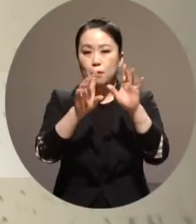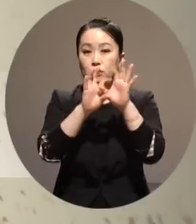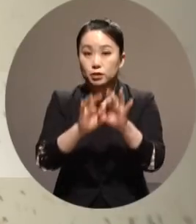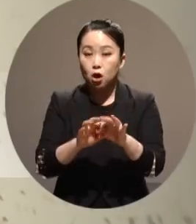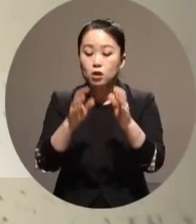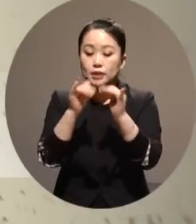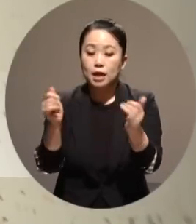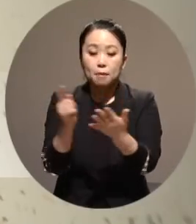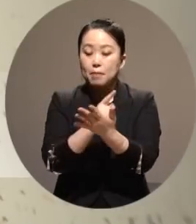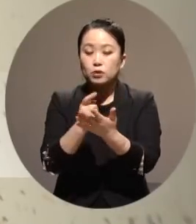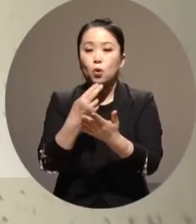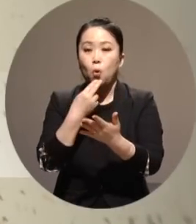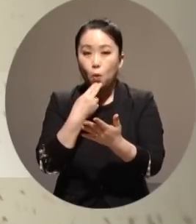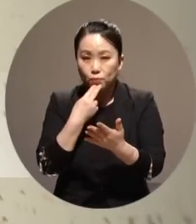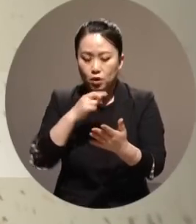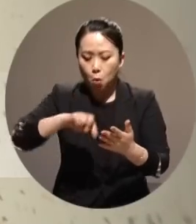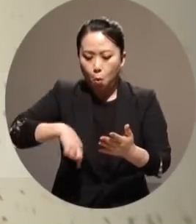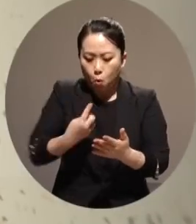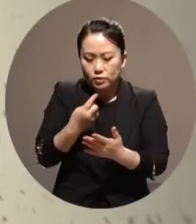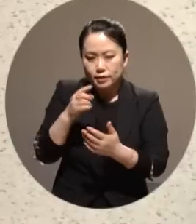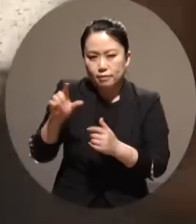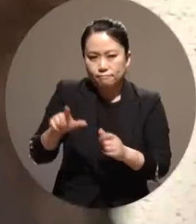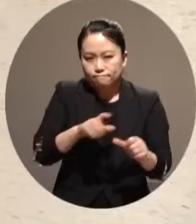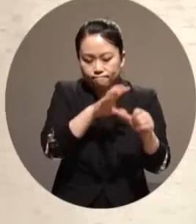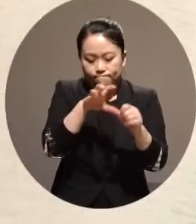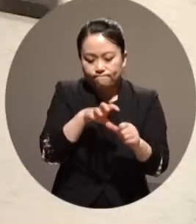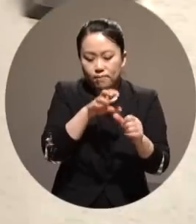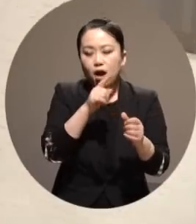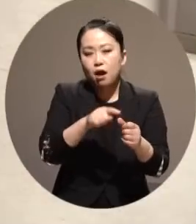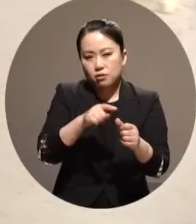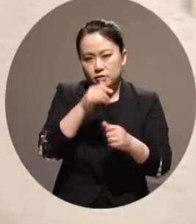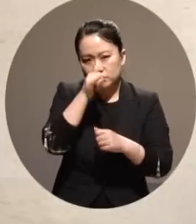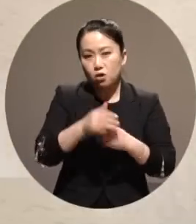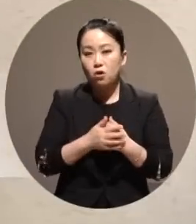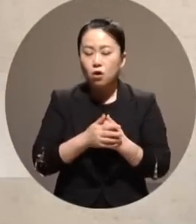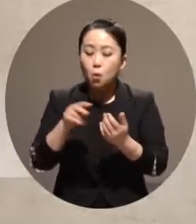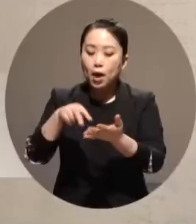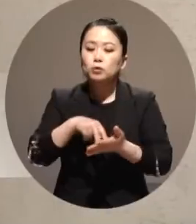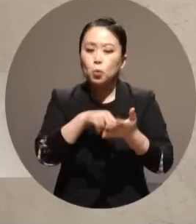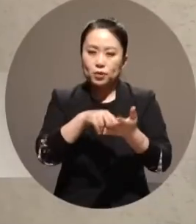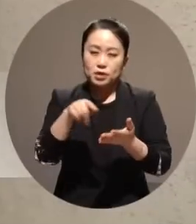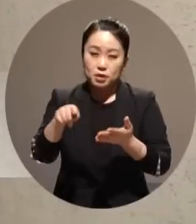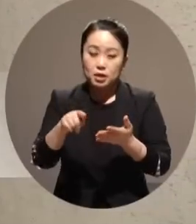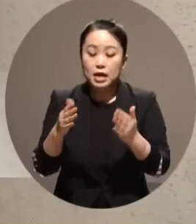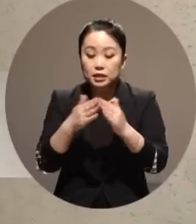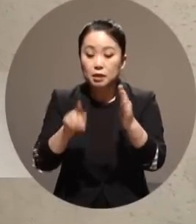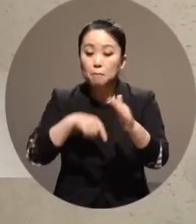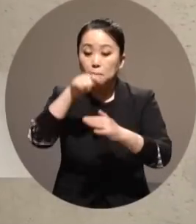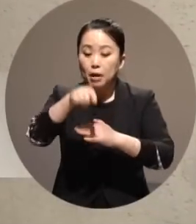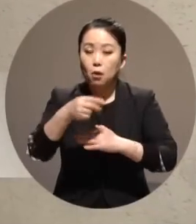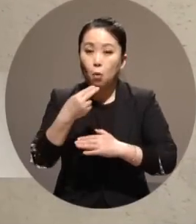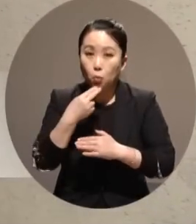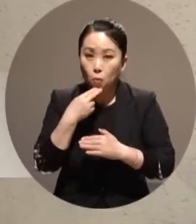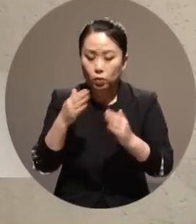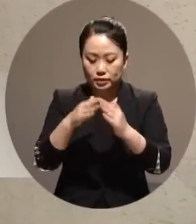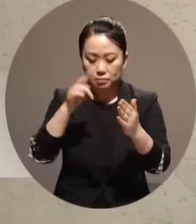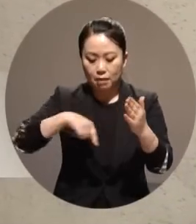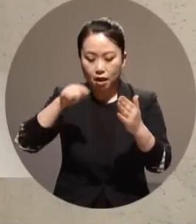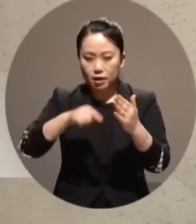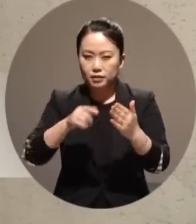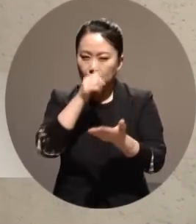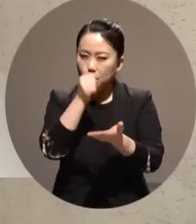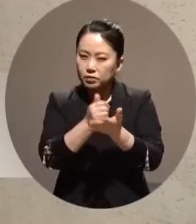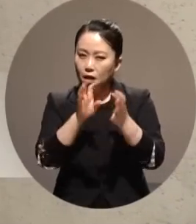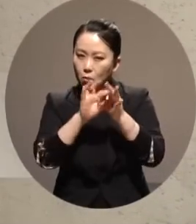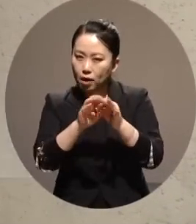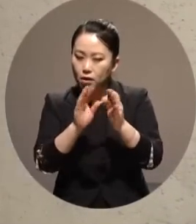없는 사실상 은둔형 외톨이로 생활했습니다. 거의 집 밖으로 나가지 않았고 집에서는 범죄 관련 소설과 온라인